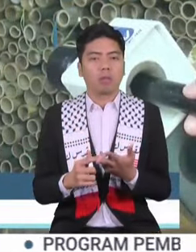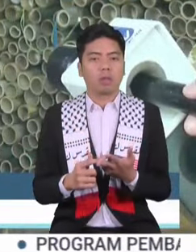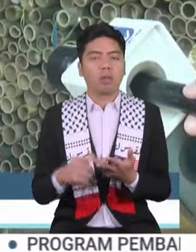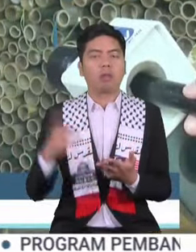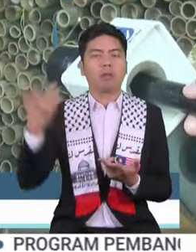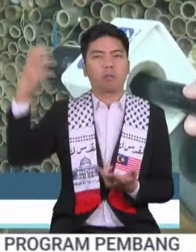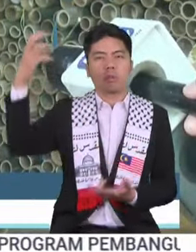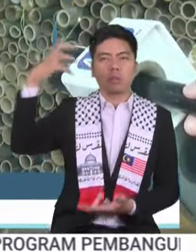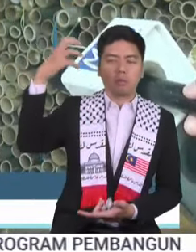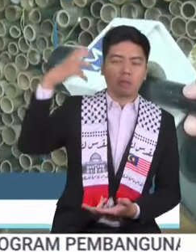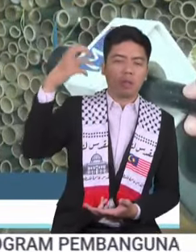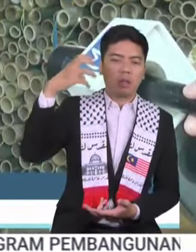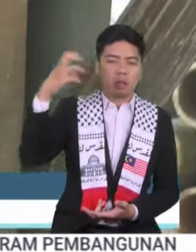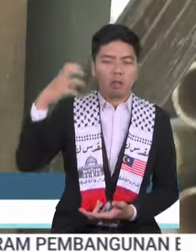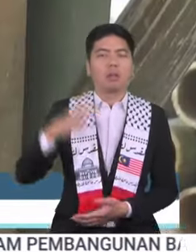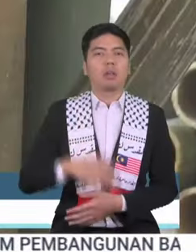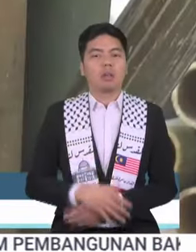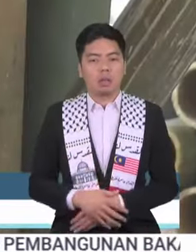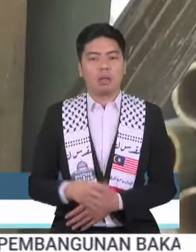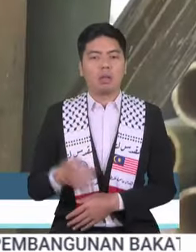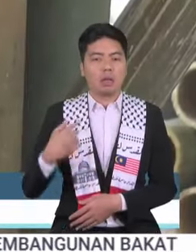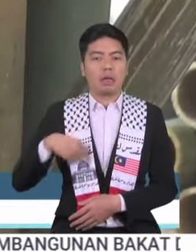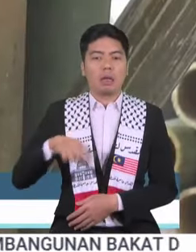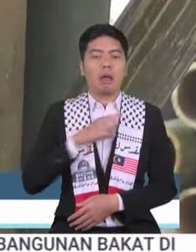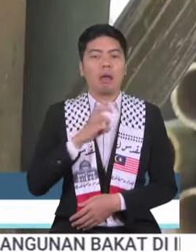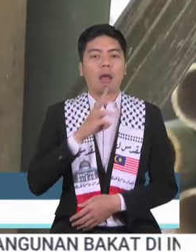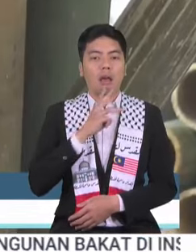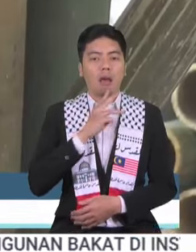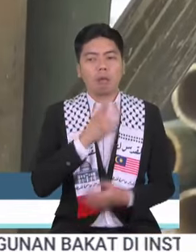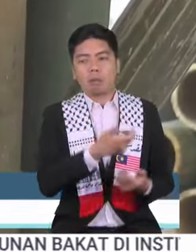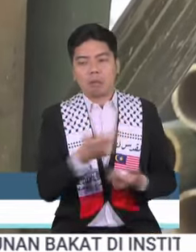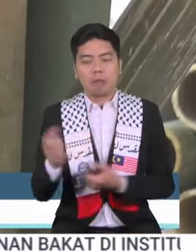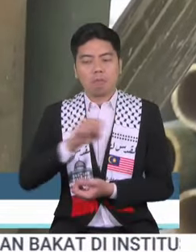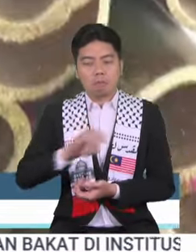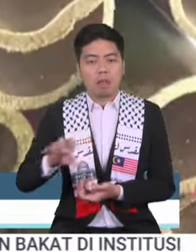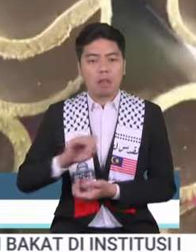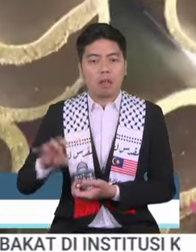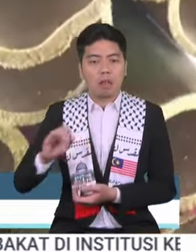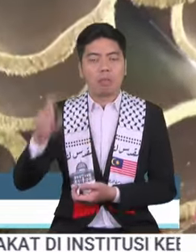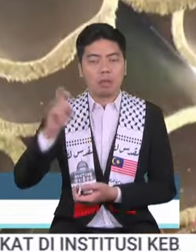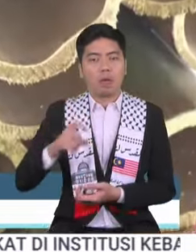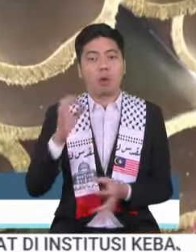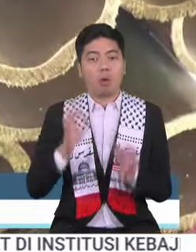Dengan cuaca panas sekarang kan. So bila cuaca panas sekarang ni, kita kena siam air. Kalau kita siam, nanti dia pecah.